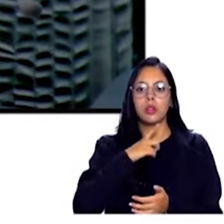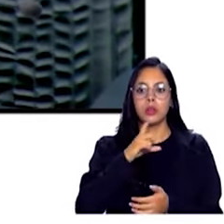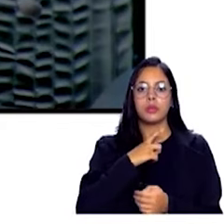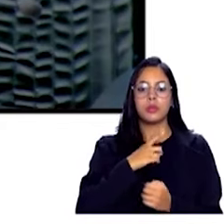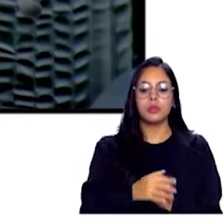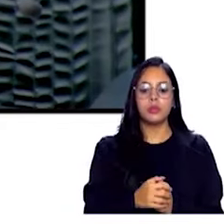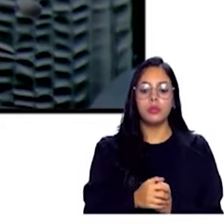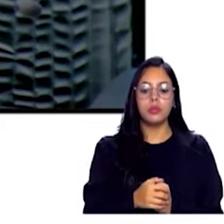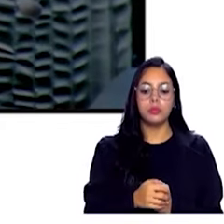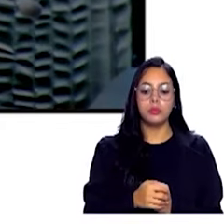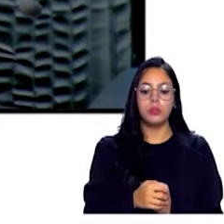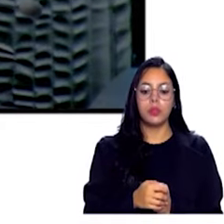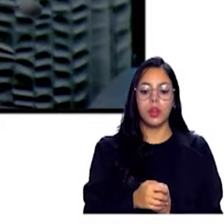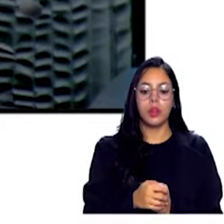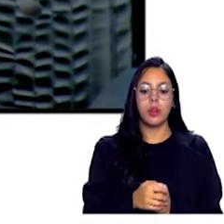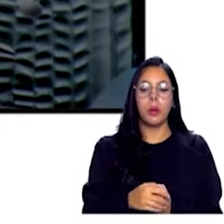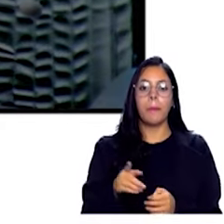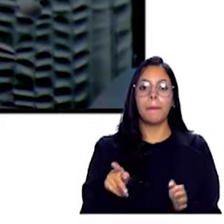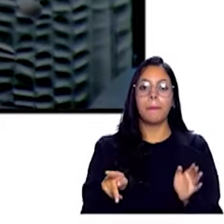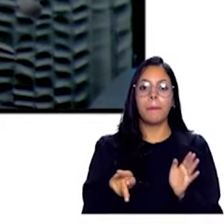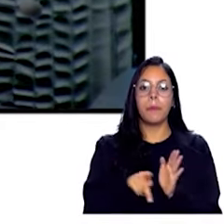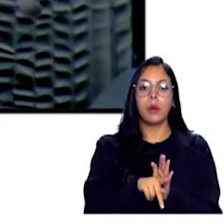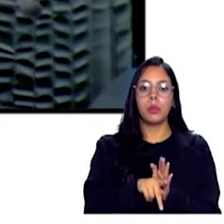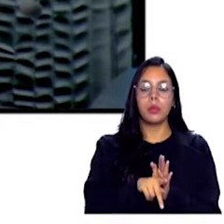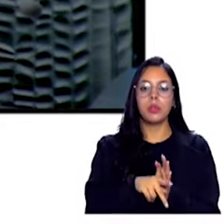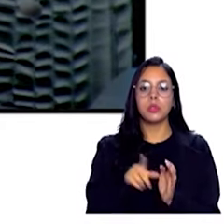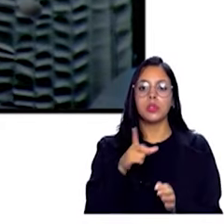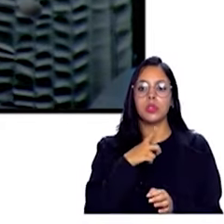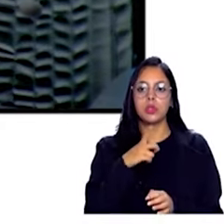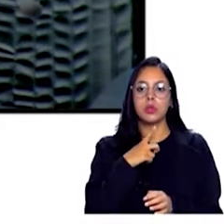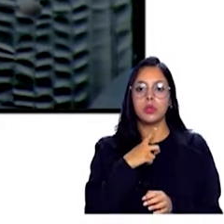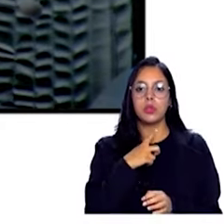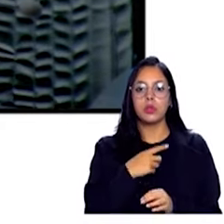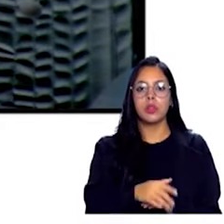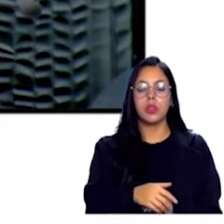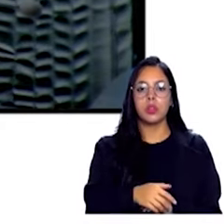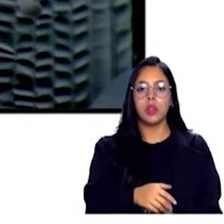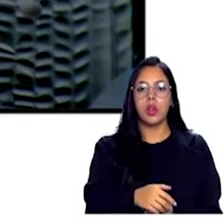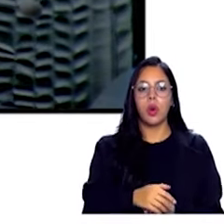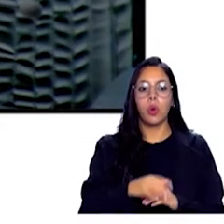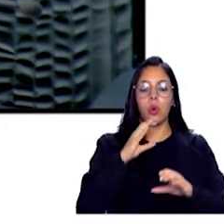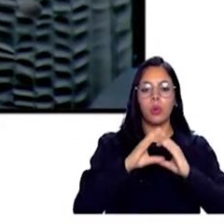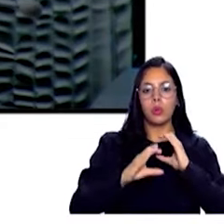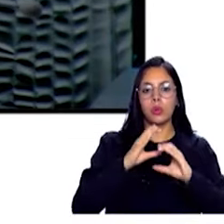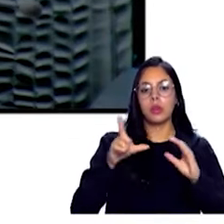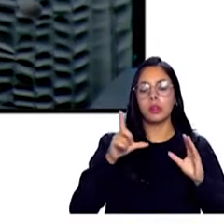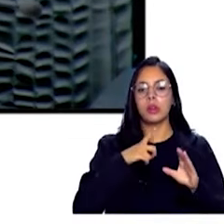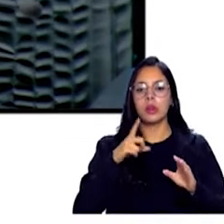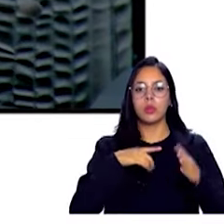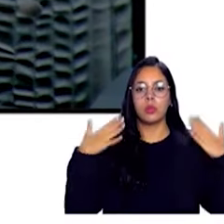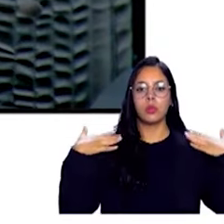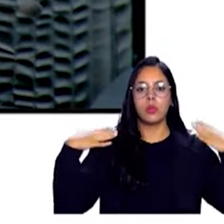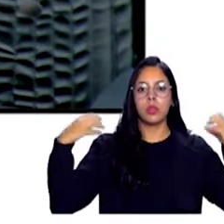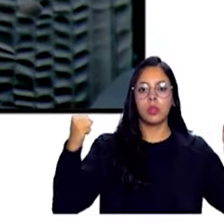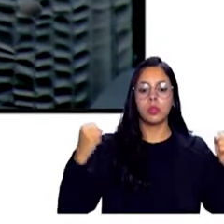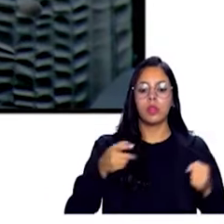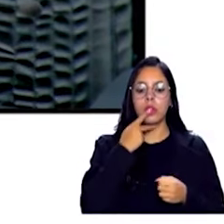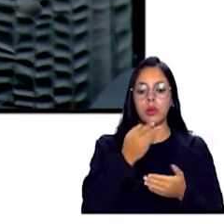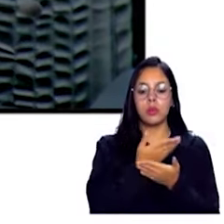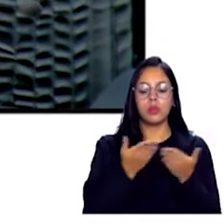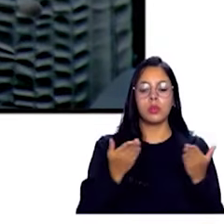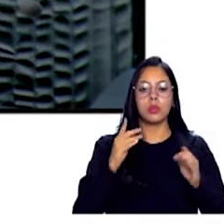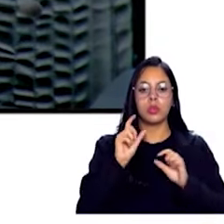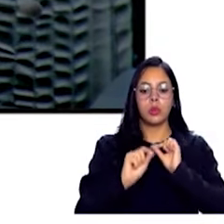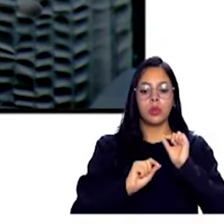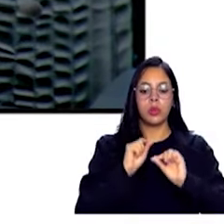dialogue des juges ET Pour vous compter vous raconter une anecdote au sein de la commission dont